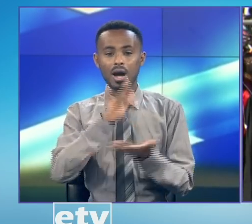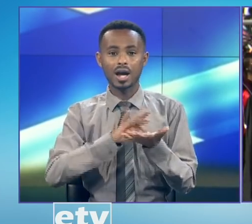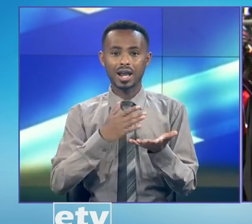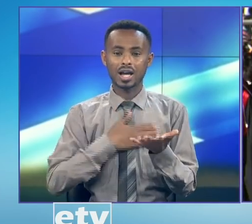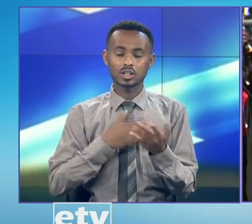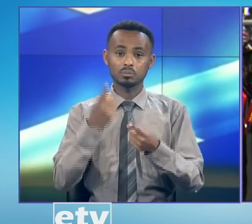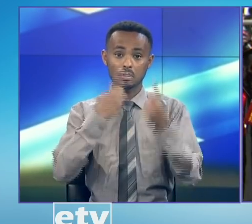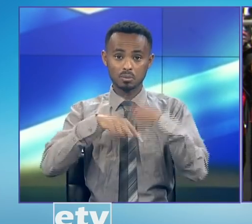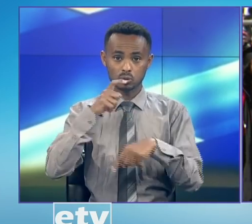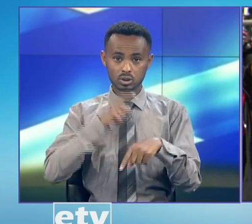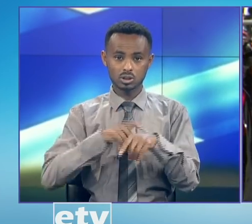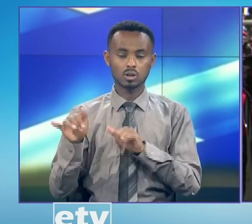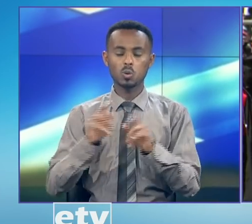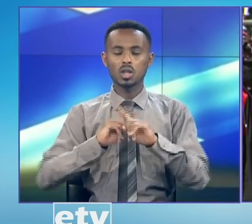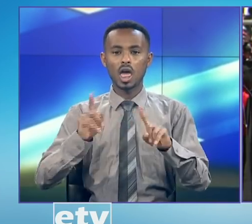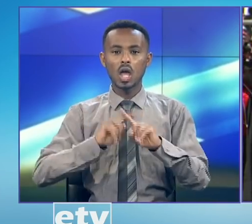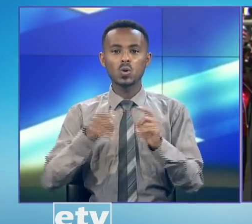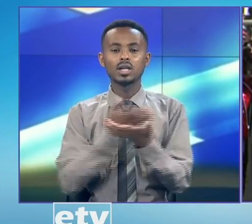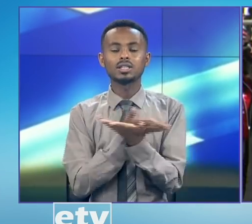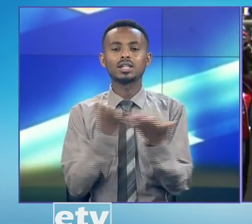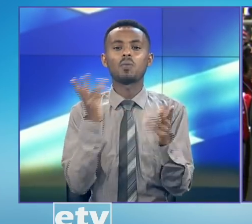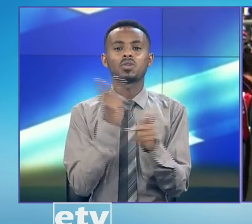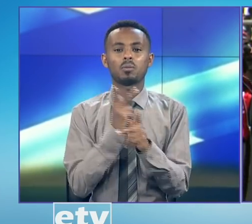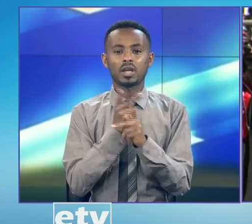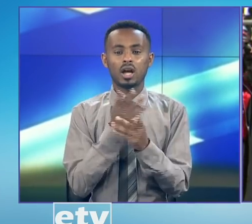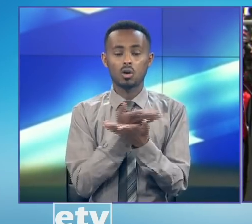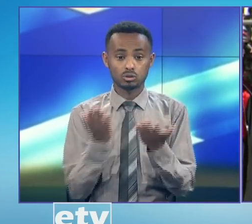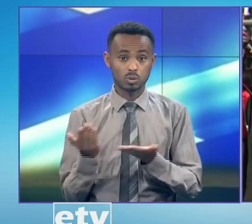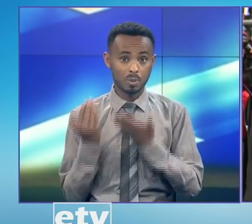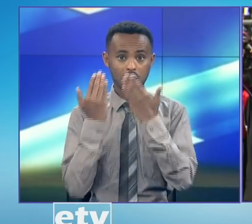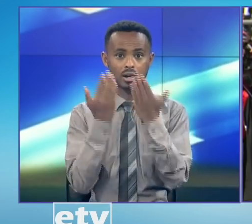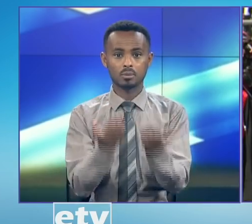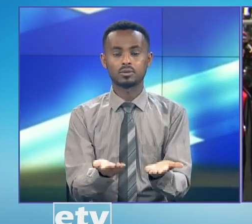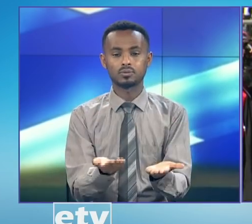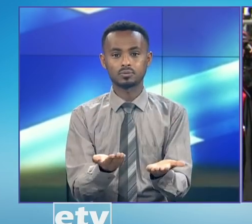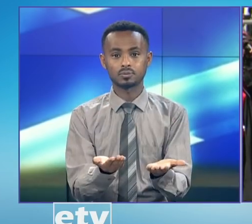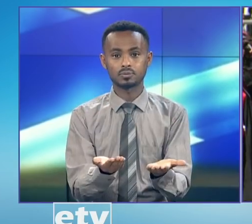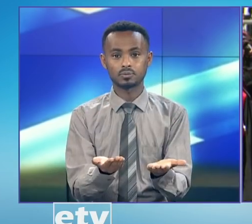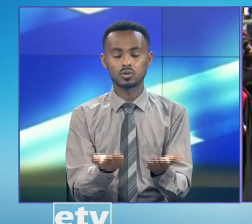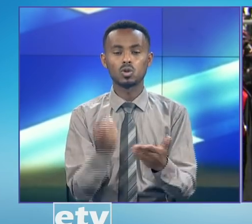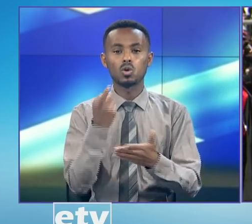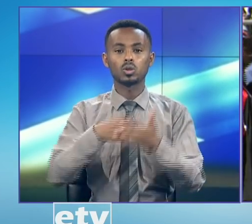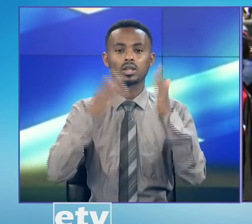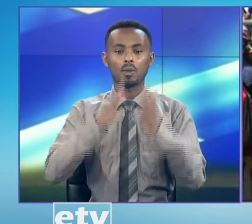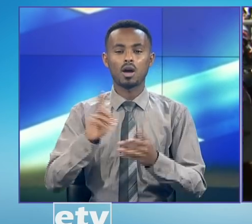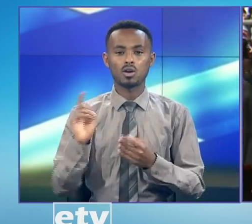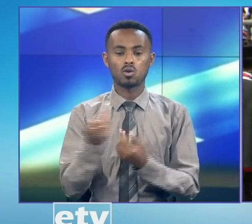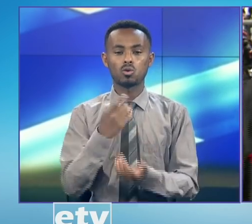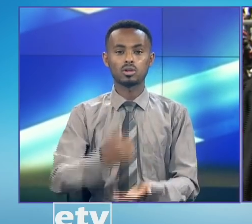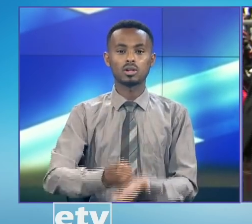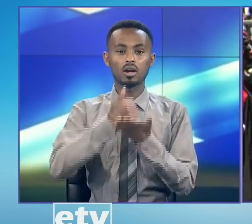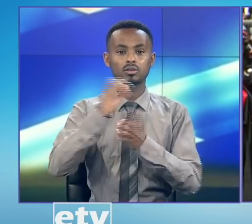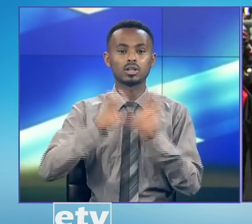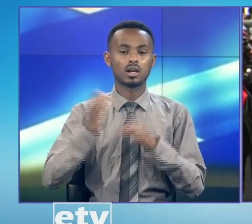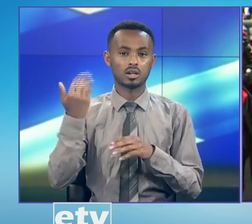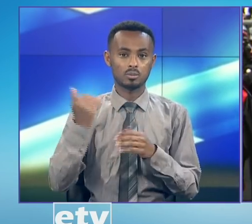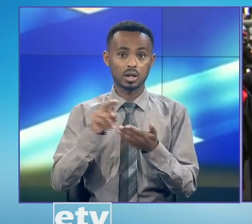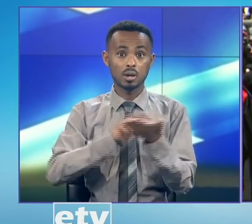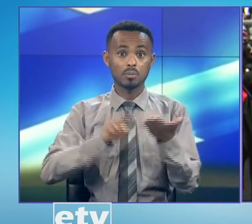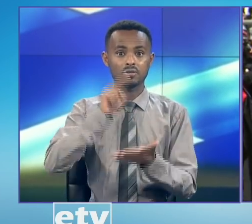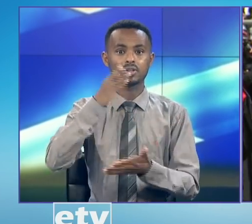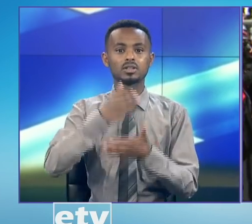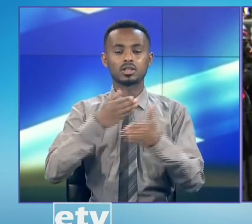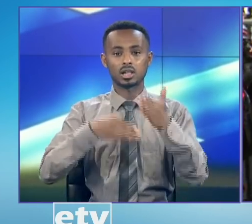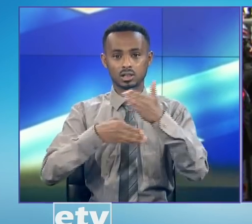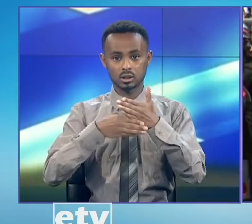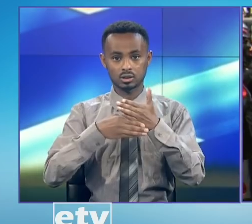በማዕከላችንም በሚመጡ ጊዜ ደግሞ የተለያዩ የንጽህና መጠበቂያዎችን በማቅረብ ውጤታማ እንዲሆኑ ድጋፍ ስናደርግ ነበር። በዩኒቨርሲቲ